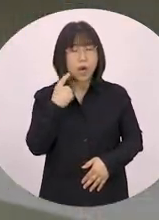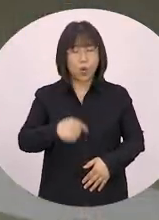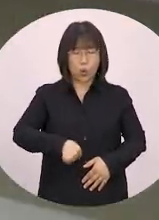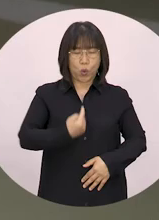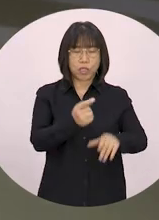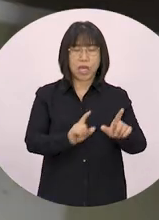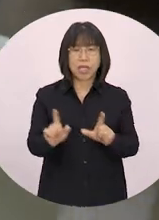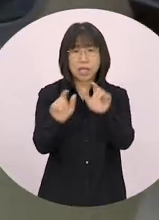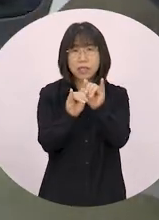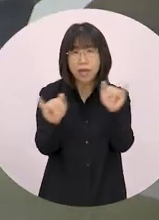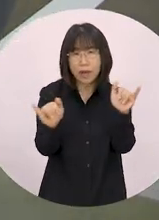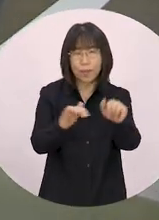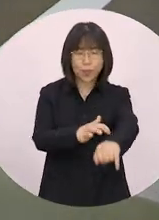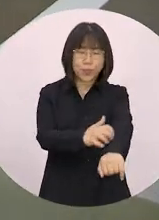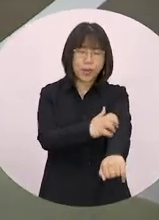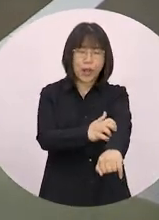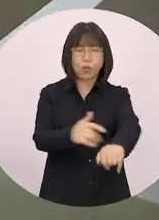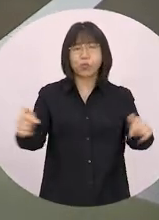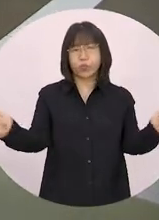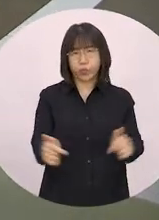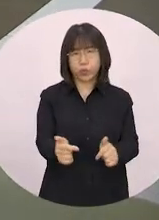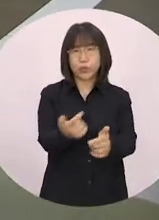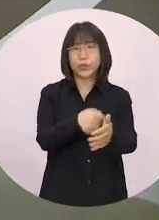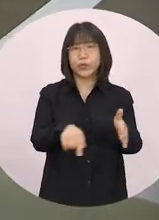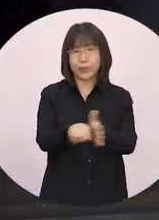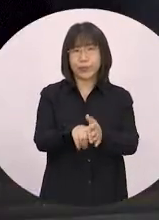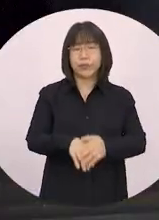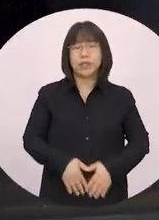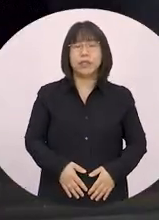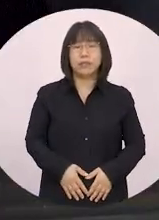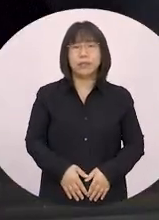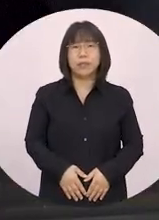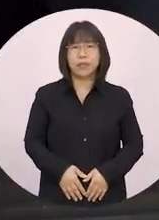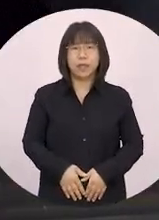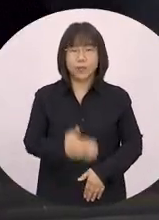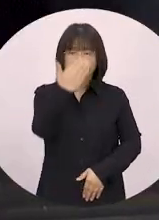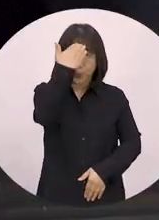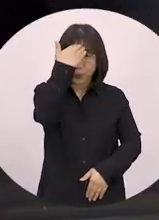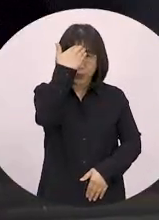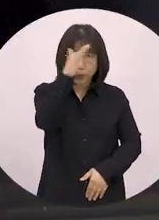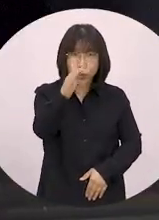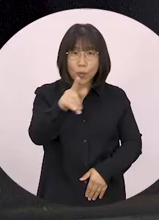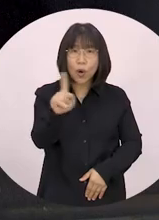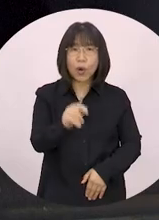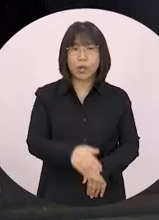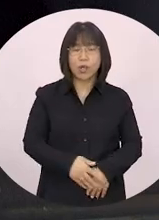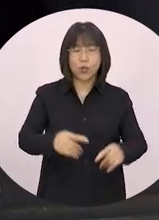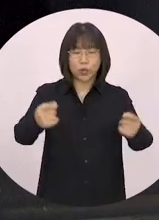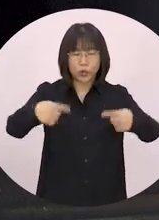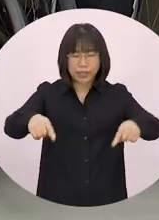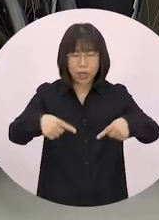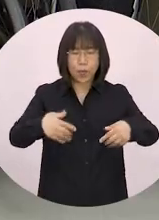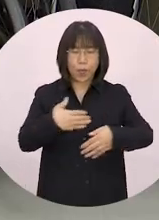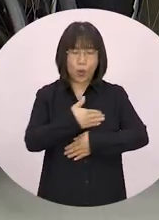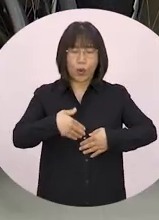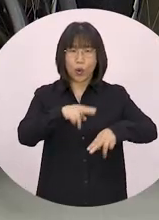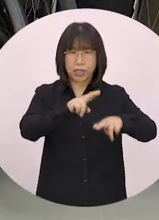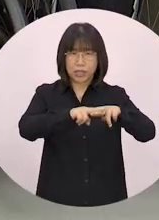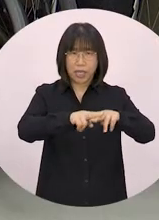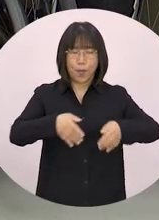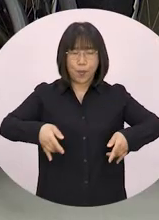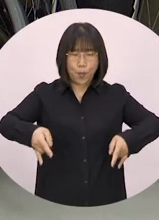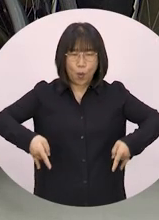도움을 받기 어려운 1인 가구의 불편함이 크게 해소될 것으로 기대됩니다. 무료 대여 서비스 물품은